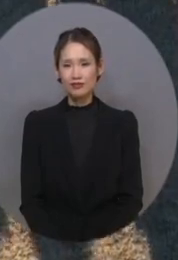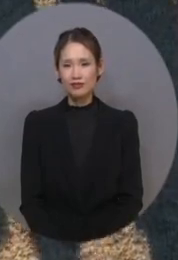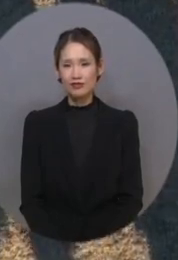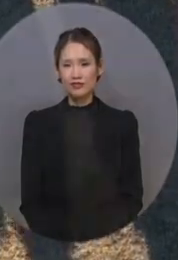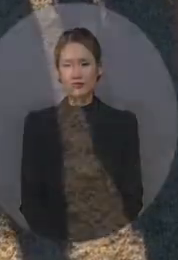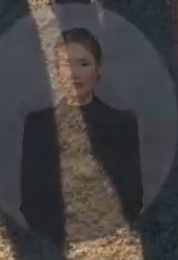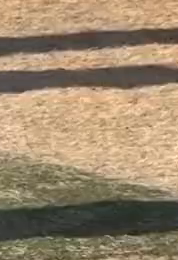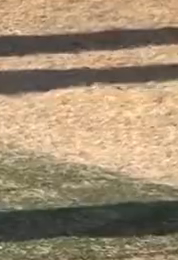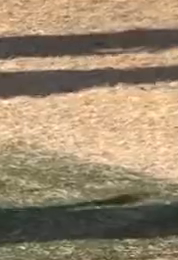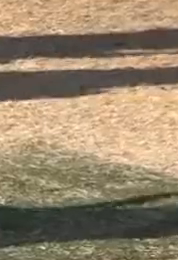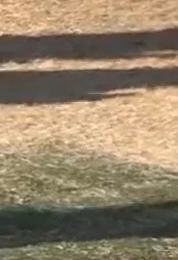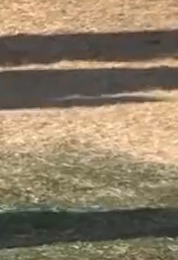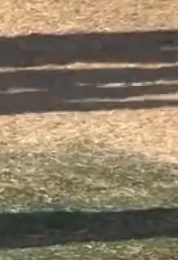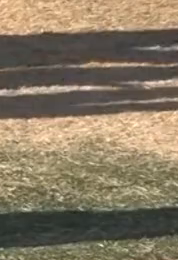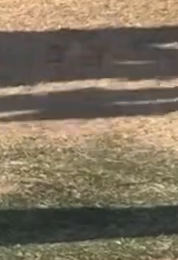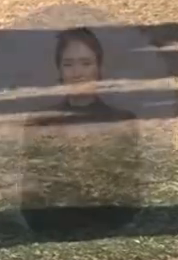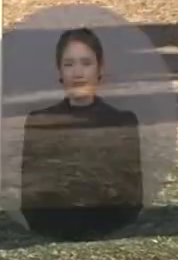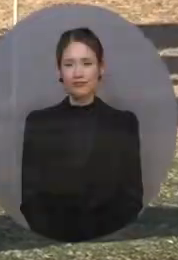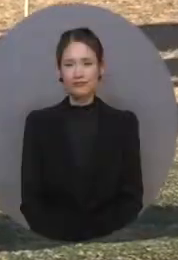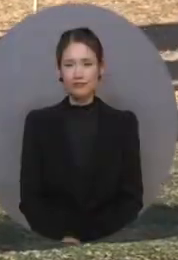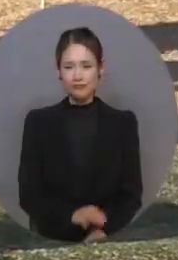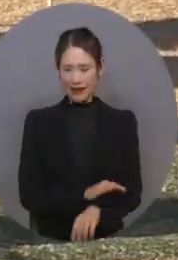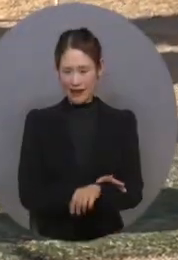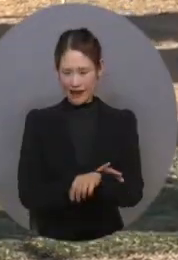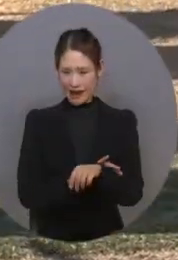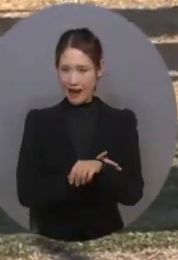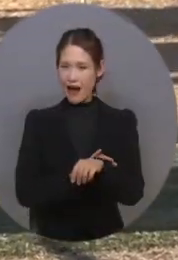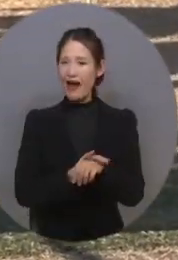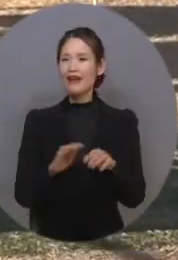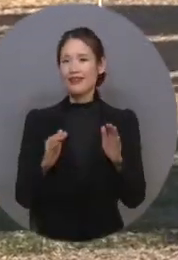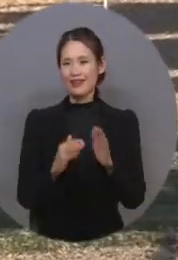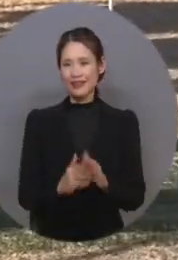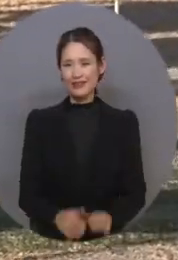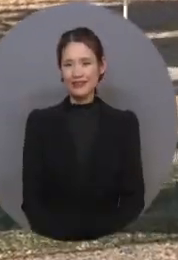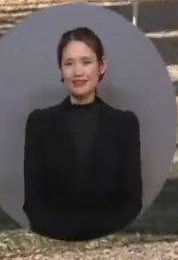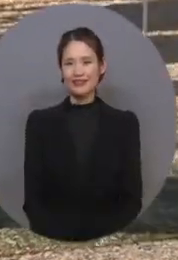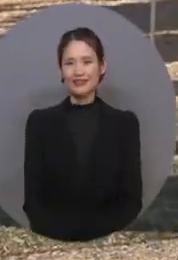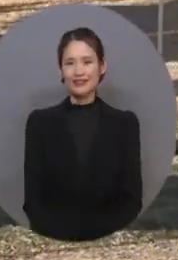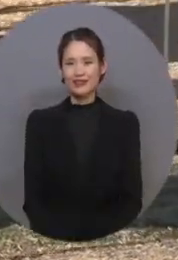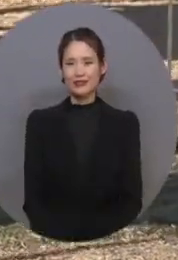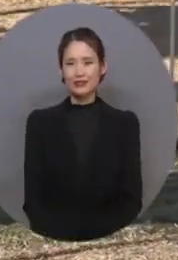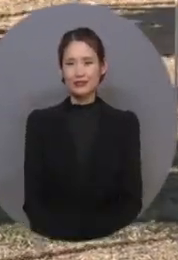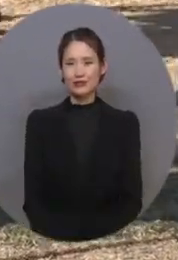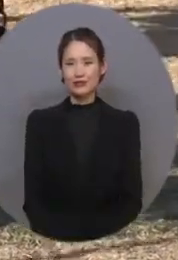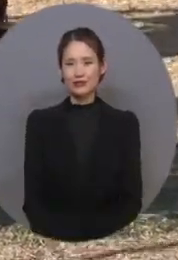나이스. 와, 대박 대박. 잘했습니다. 나이스. 진짜 잘했습니다. 드디어 버티가 나왔네. 와.